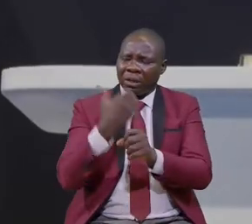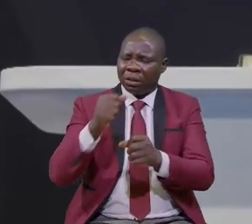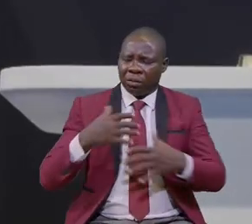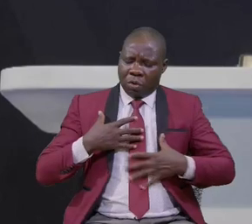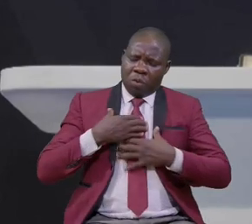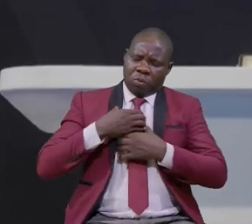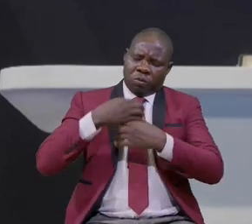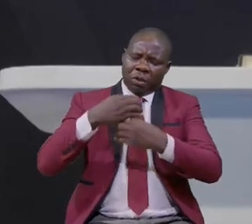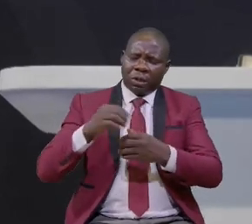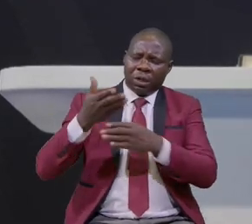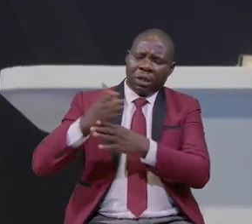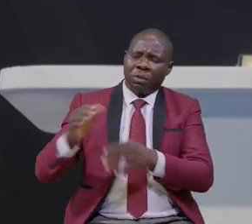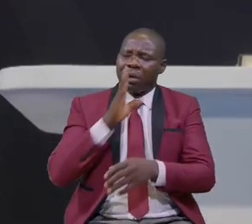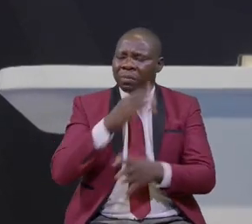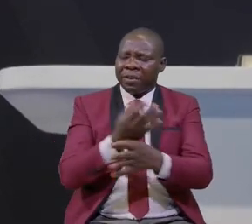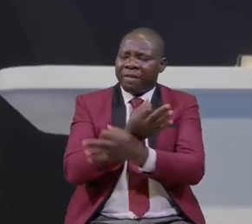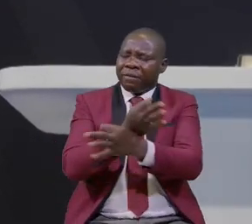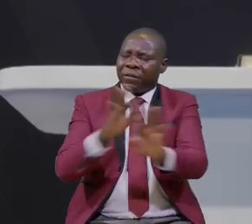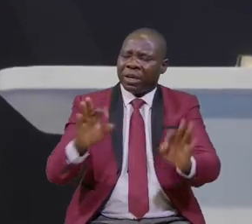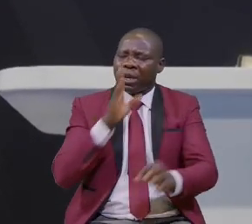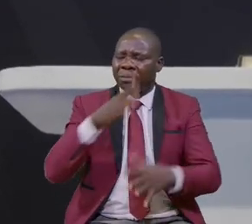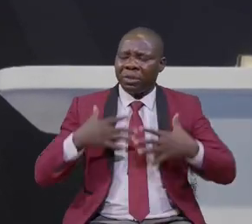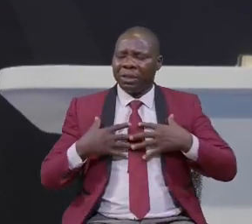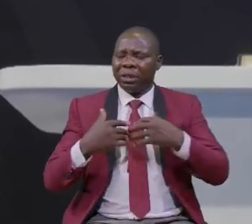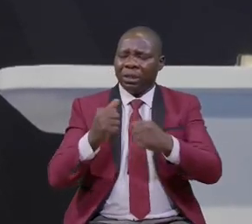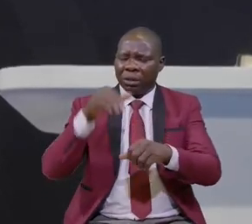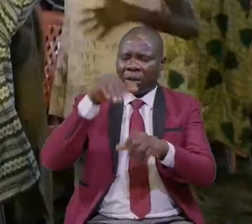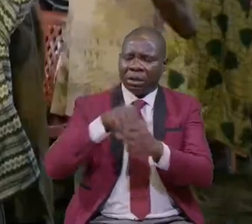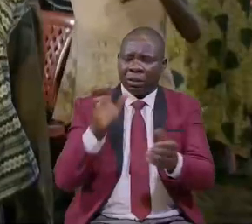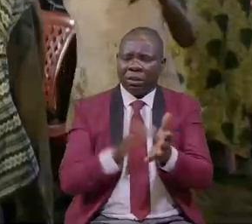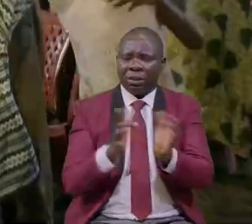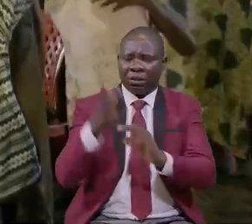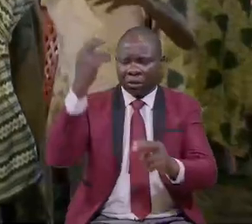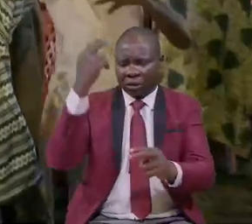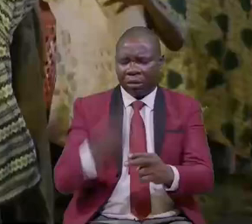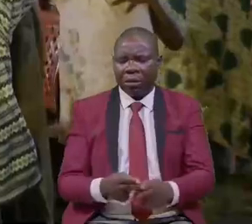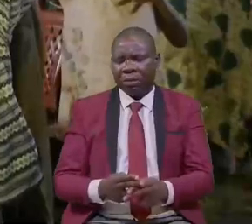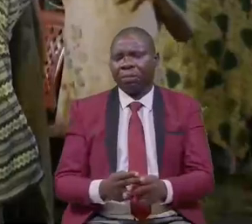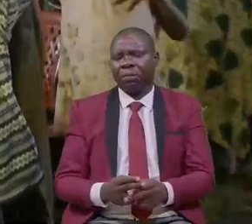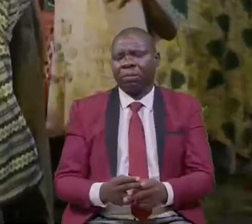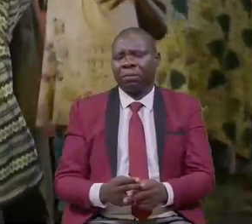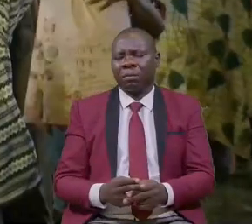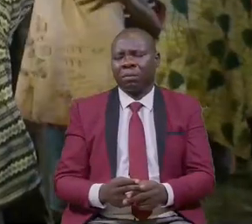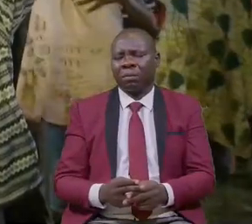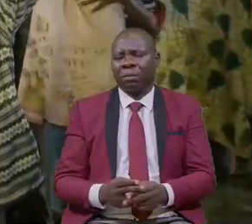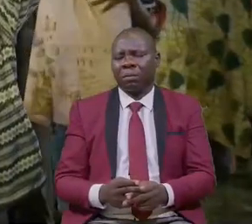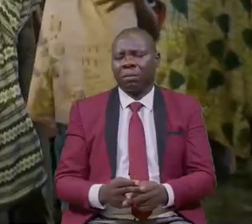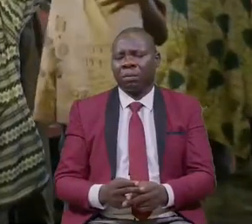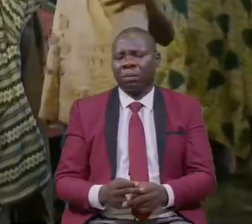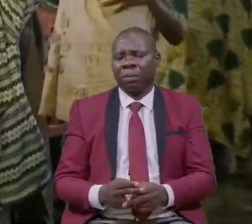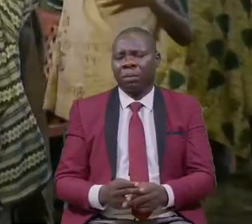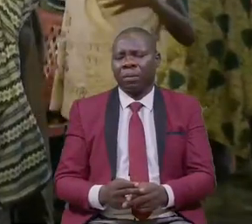enflements. Soyez libérés. Soyez guéris au nom de Jésus.